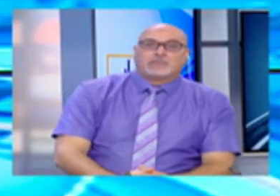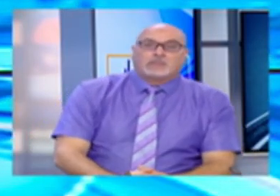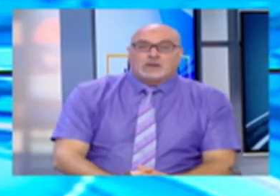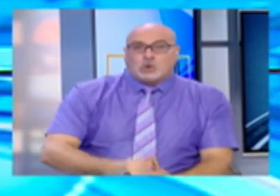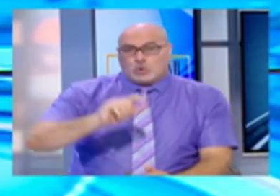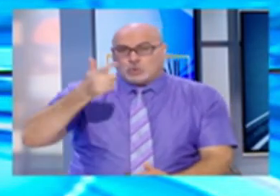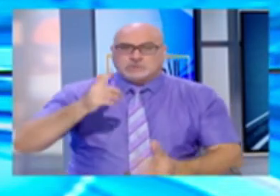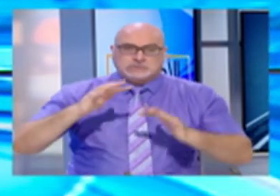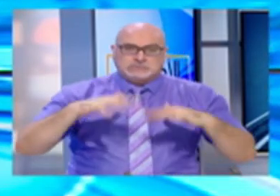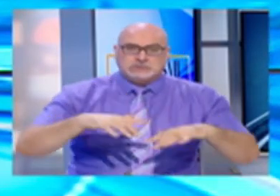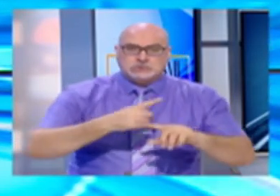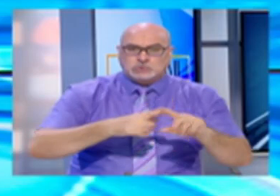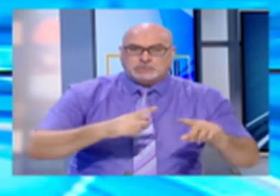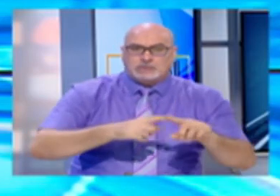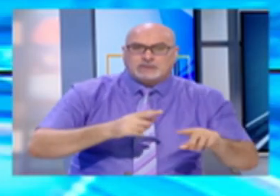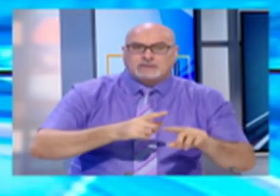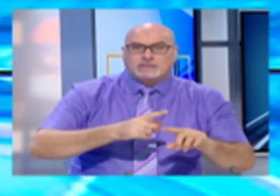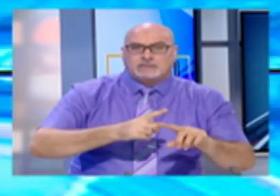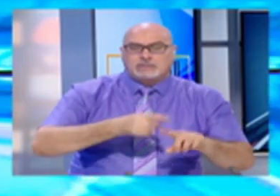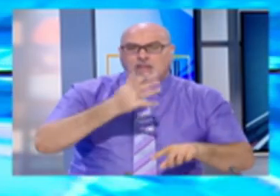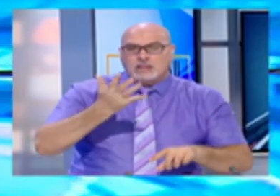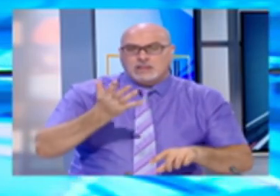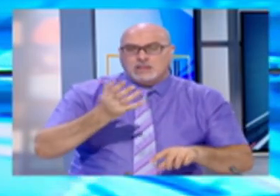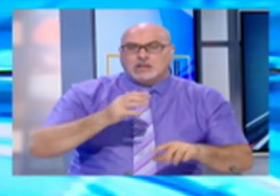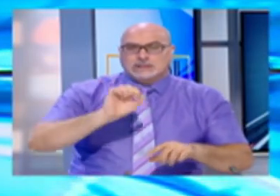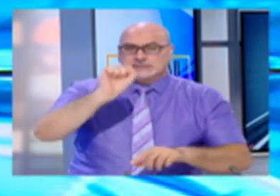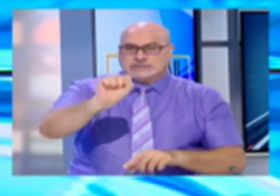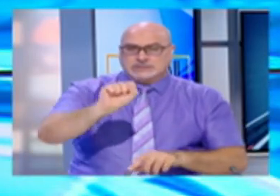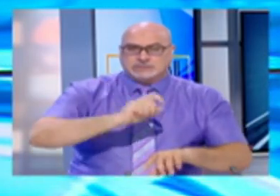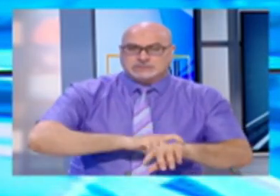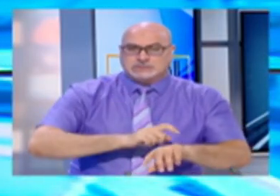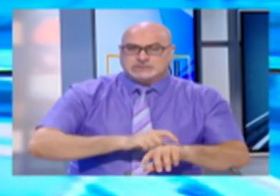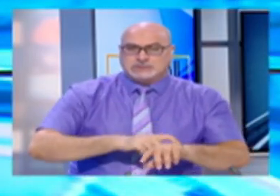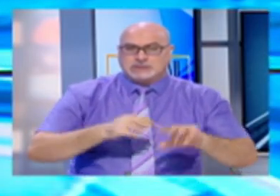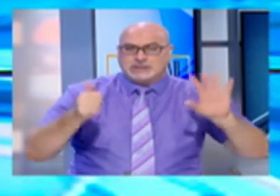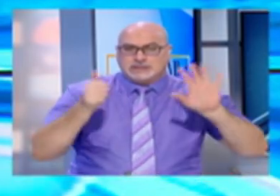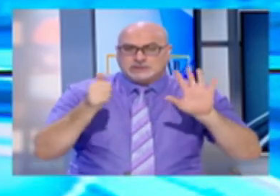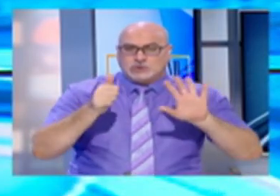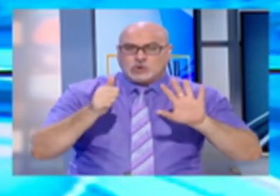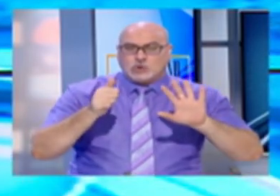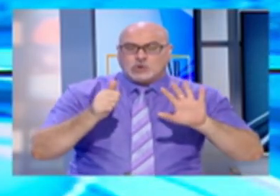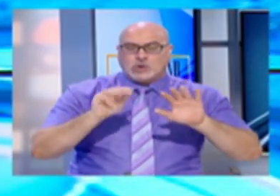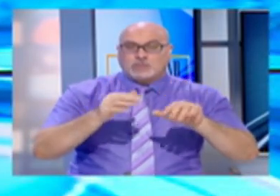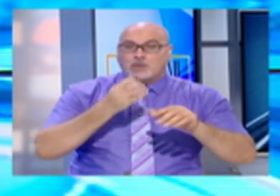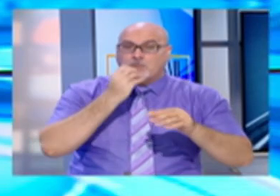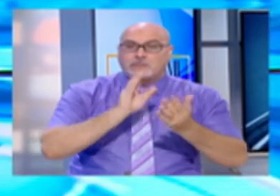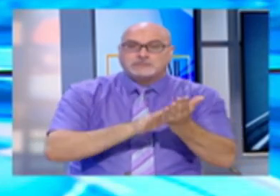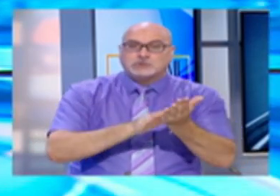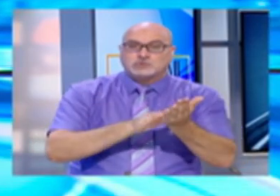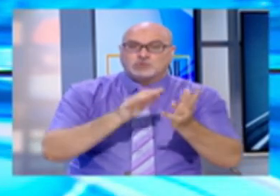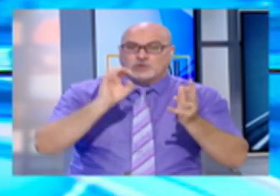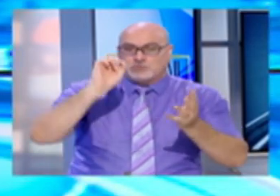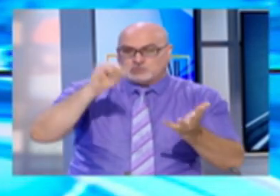تجرى مواجهة نصف النهائي يوم السبت المقبل على الساعة 6 مساء. ألف مبروك